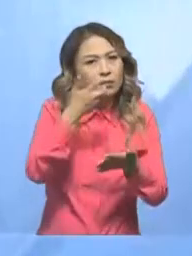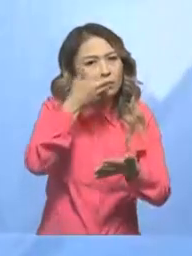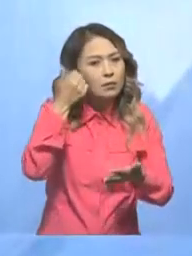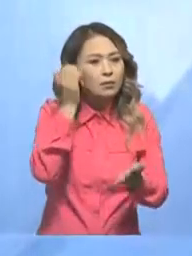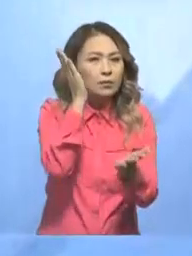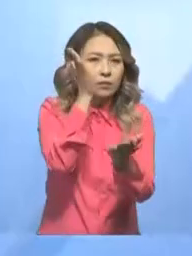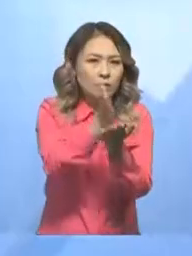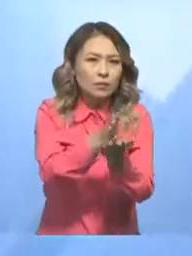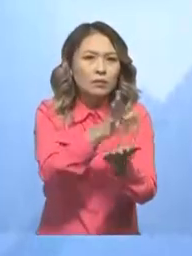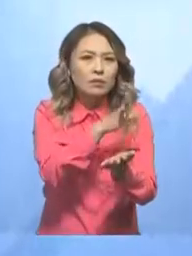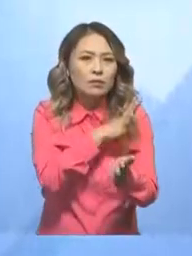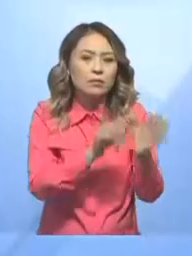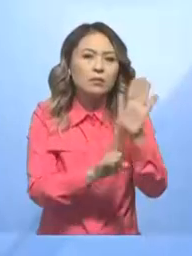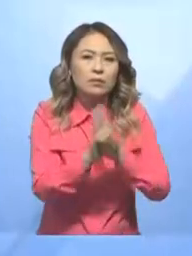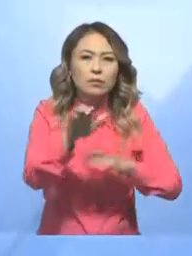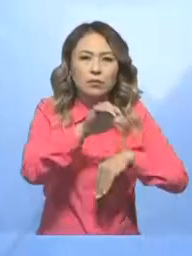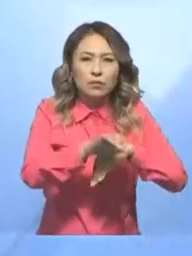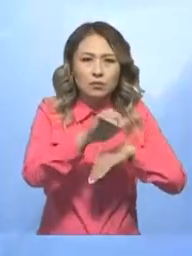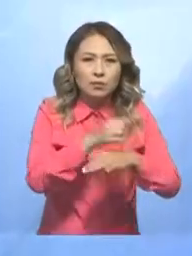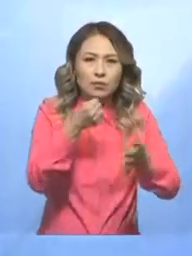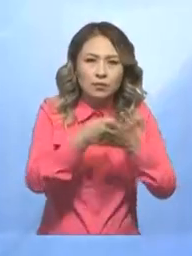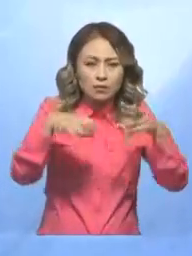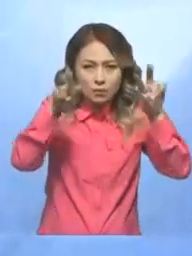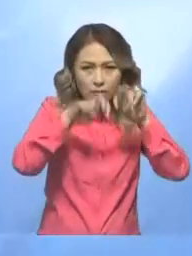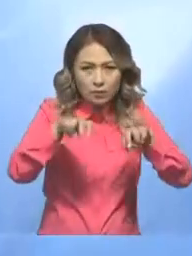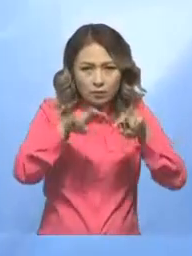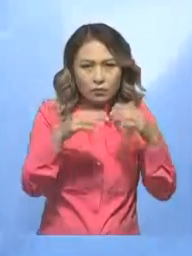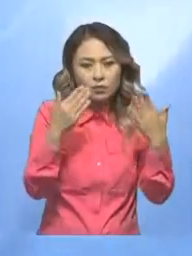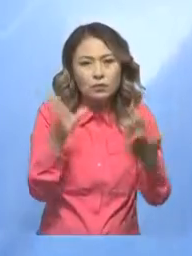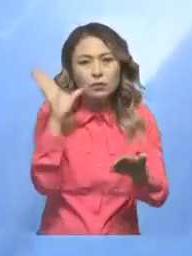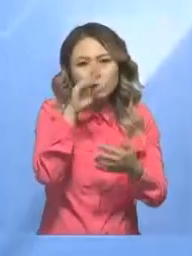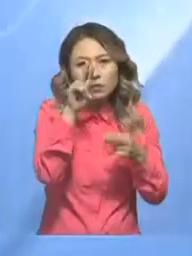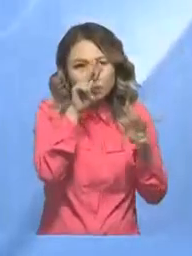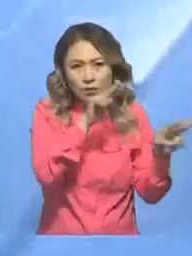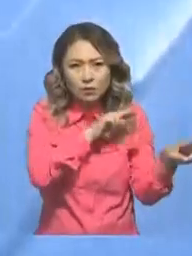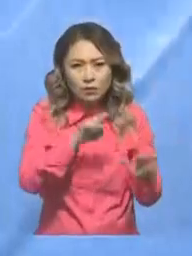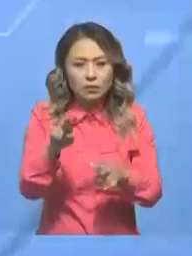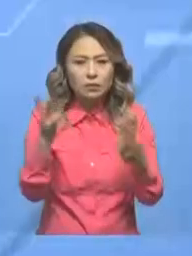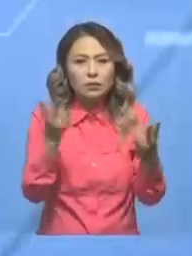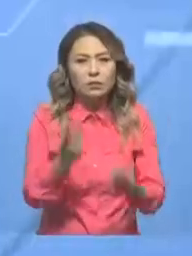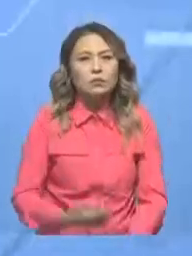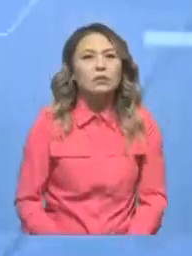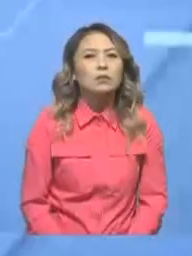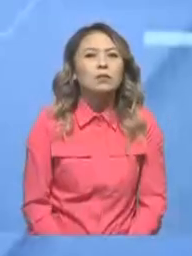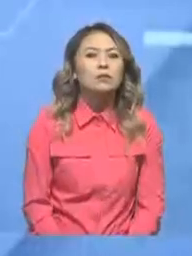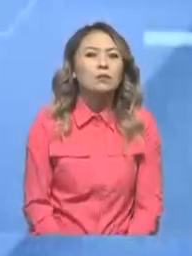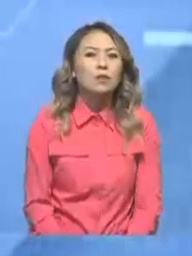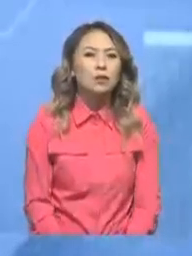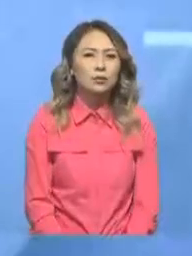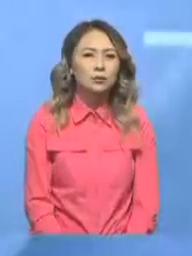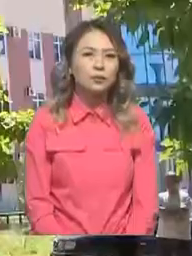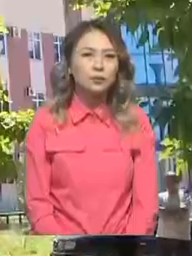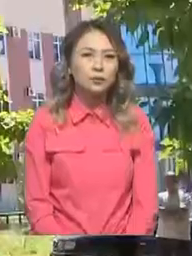міндетті таңбалаудың арқасында тікелей өндірушіден тұтынушыға дейін тексерілген өнімнің жетуі бақылауда болады.